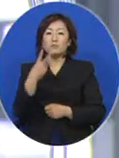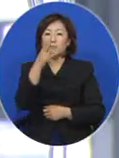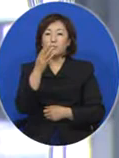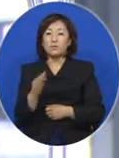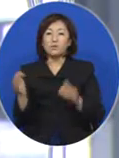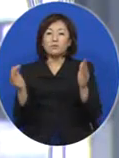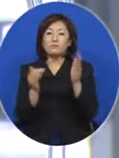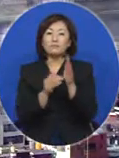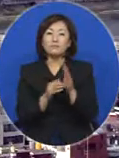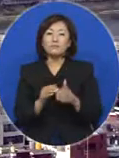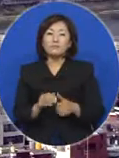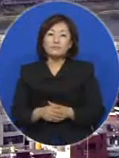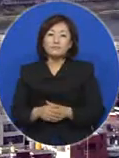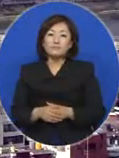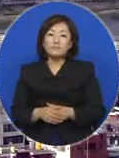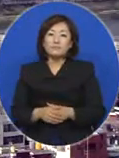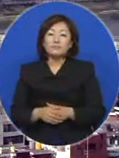이었습니다.